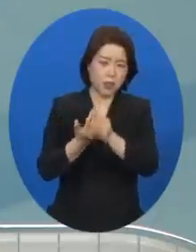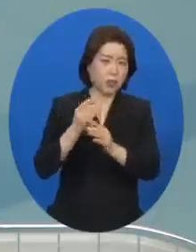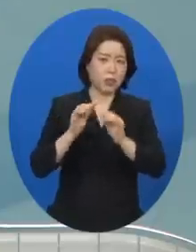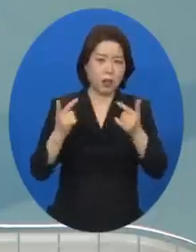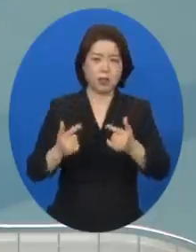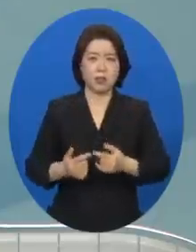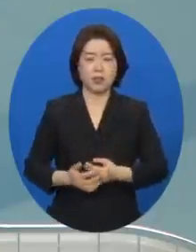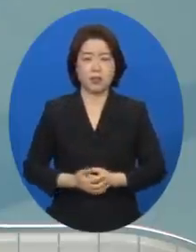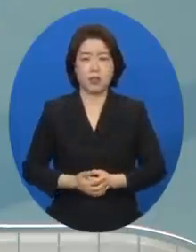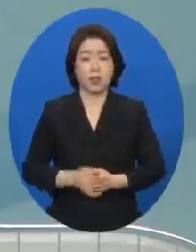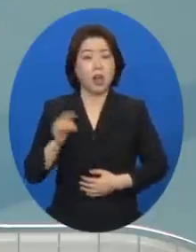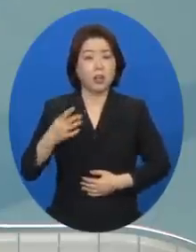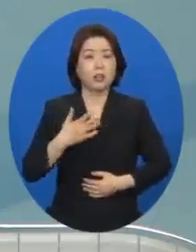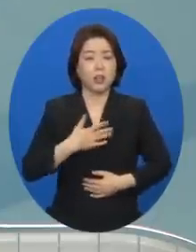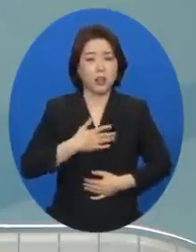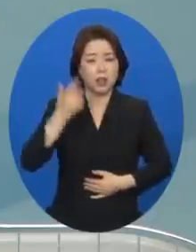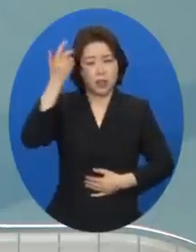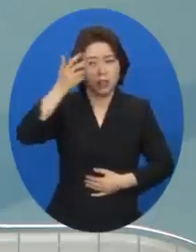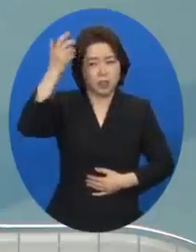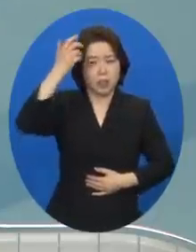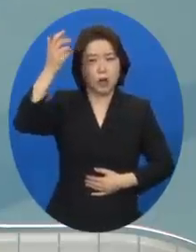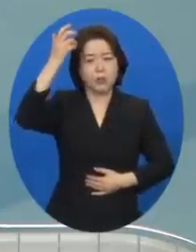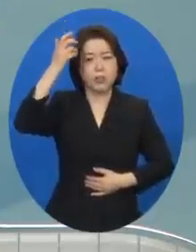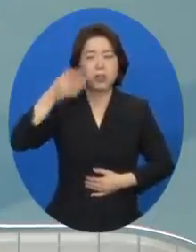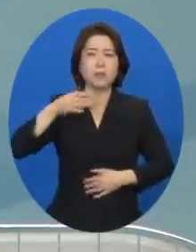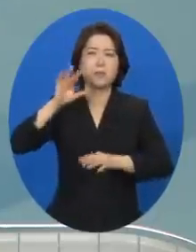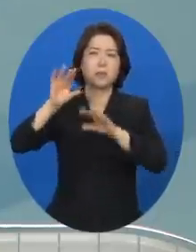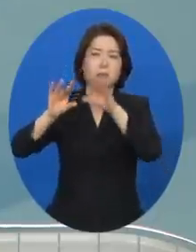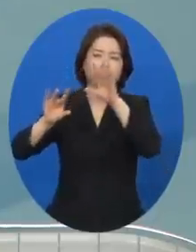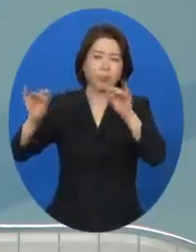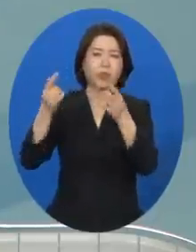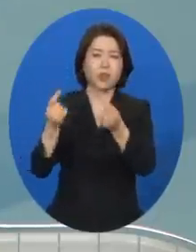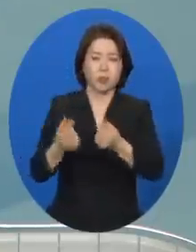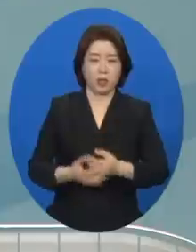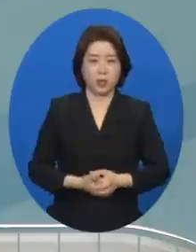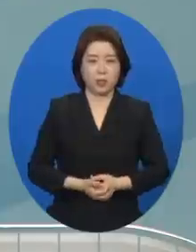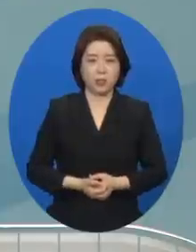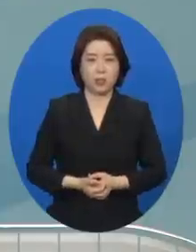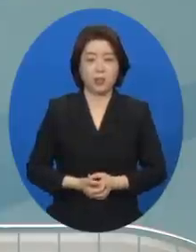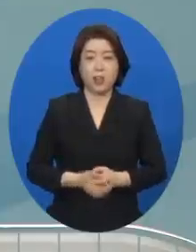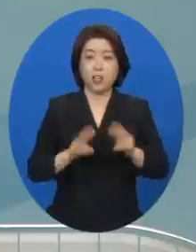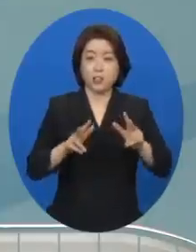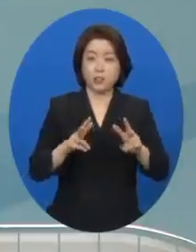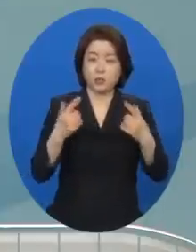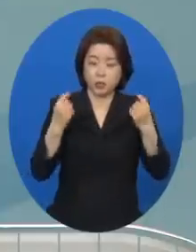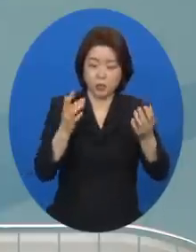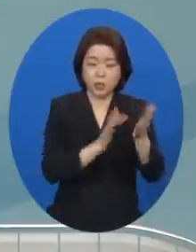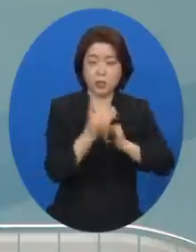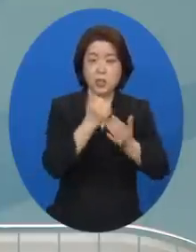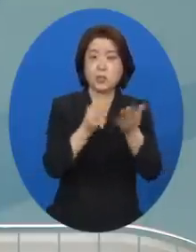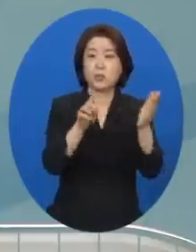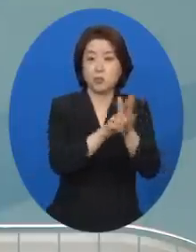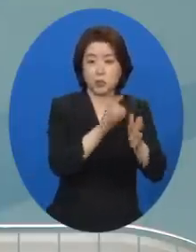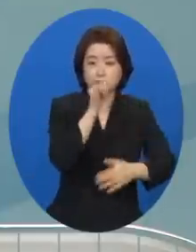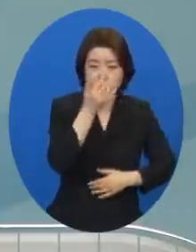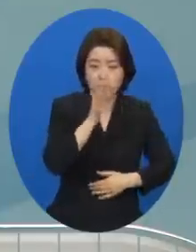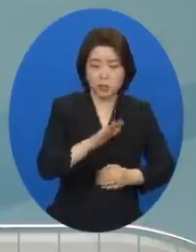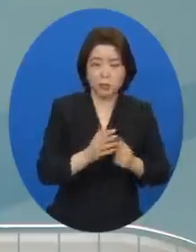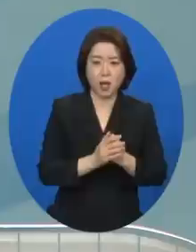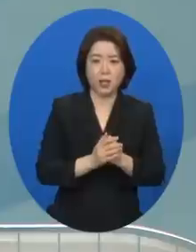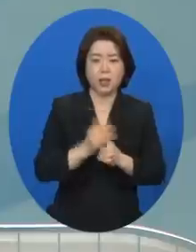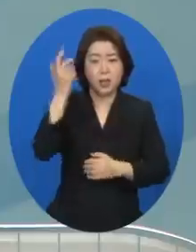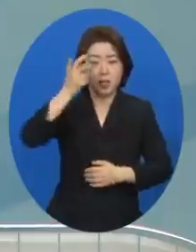그게 저에게는 영적인 0p 빈 거에요 지금도 예수를 믿지만 실제로는 영적으로 굼 피판 사람이